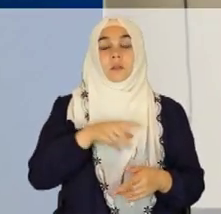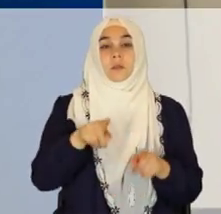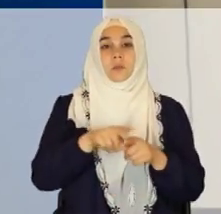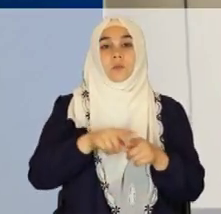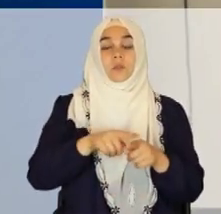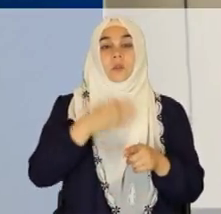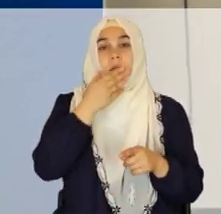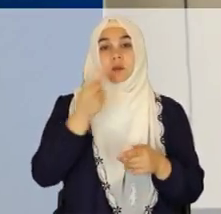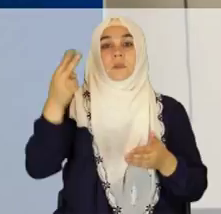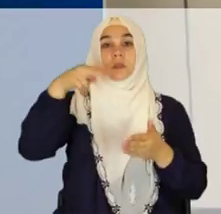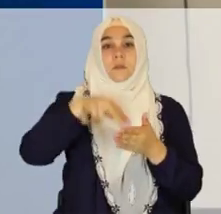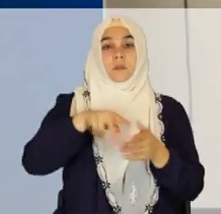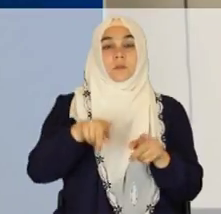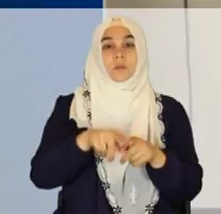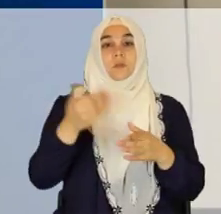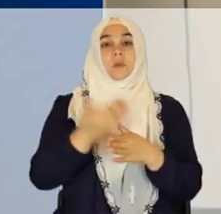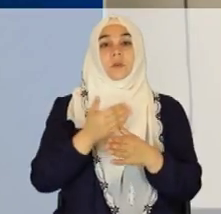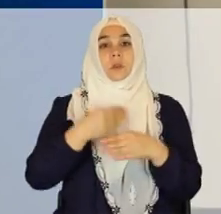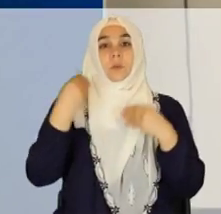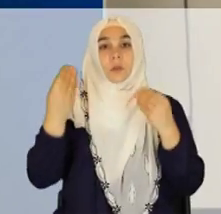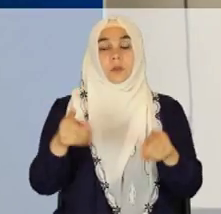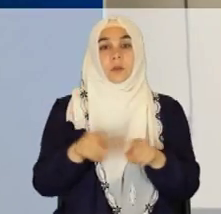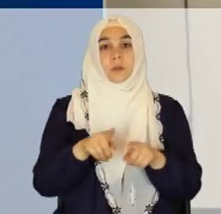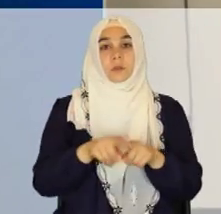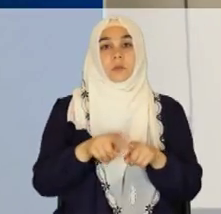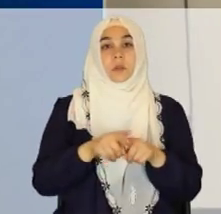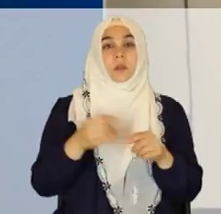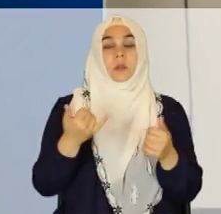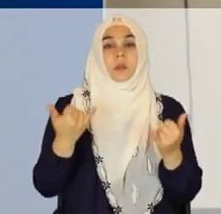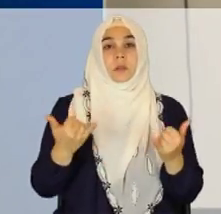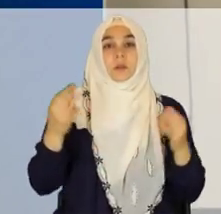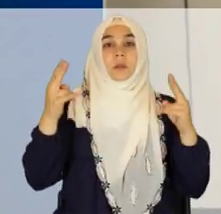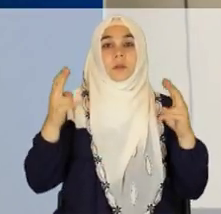sifatlanishga yordam beradigan bir mavsumdir.